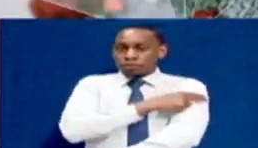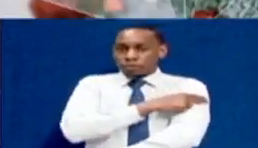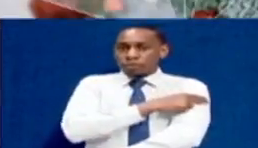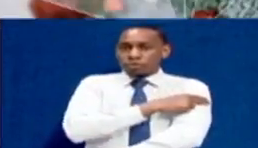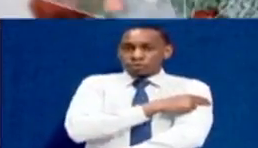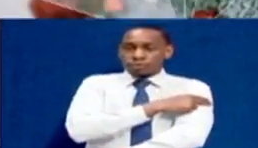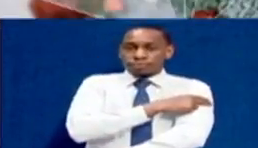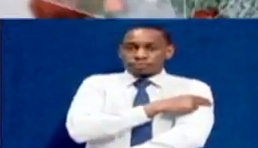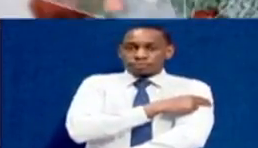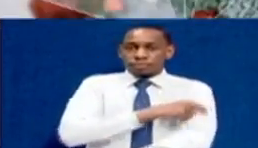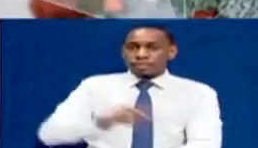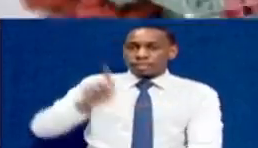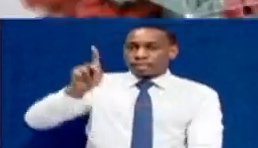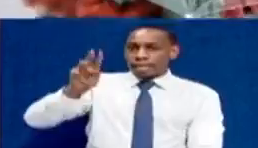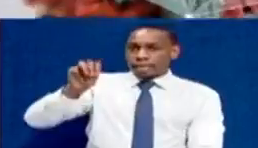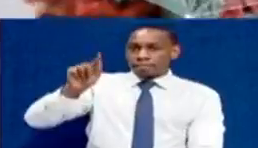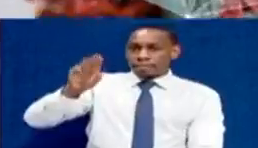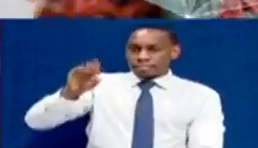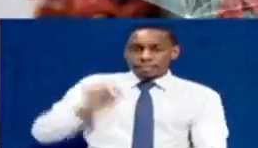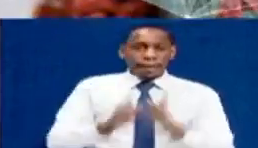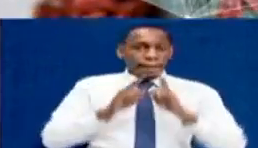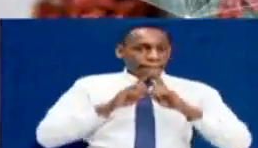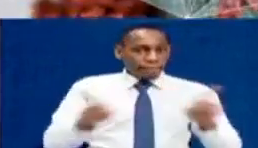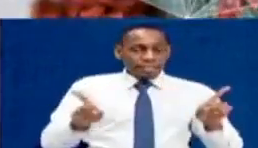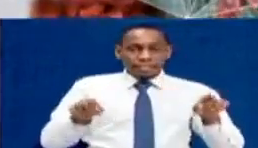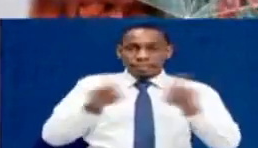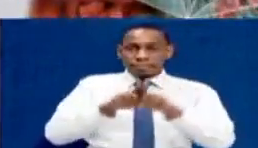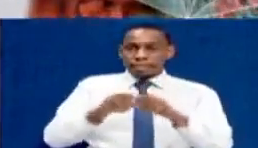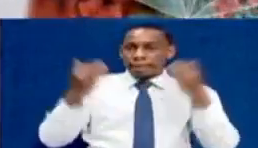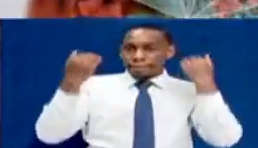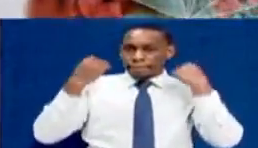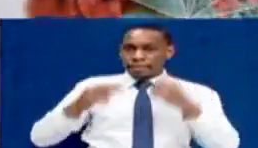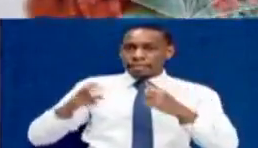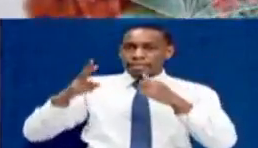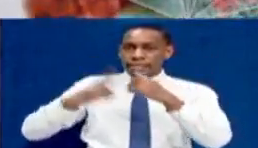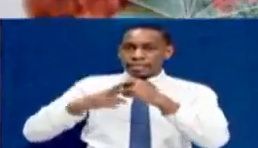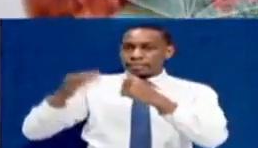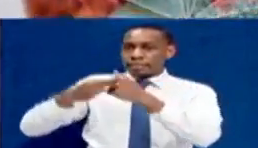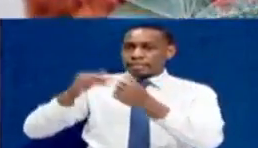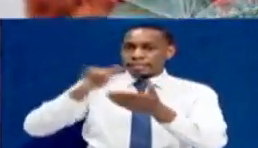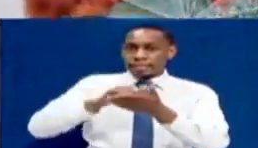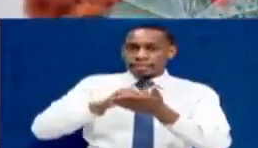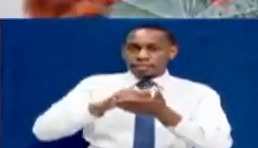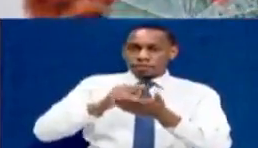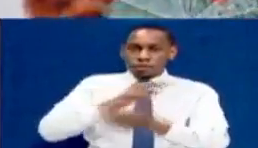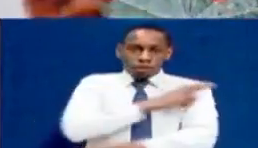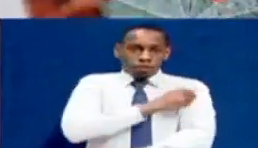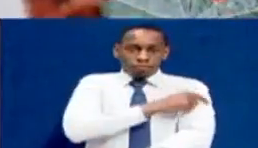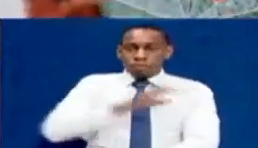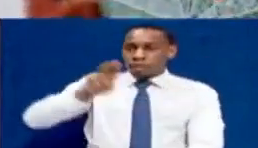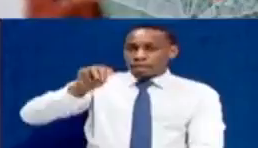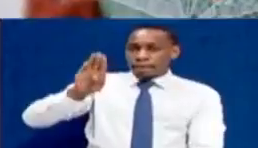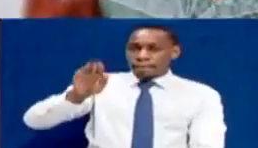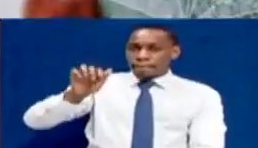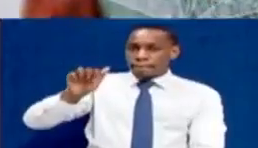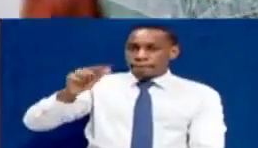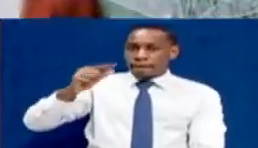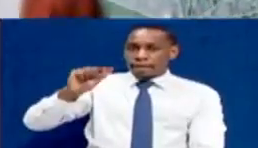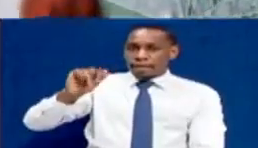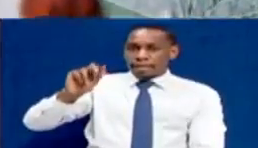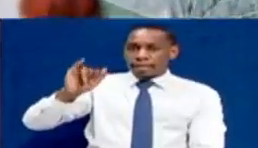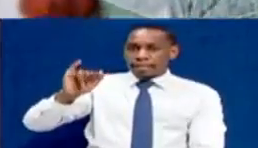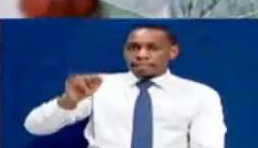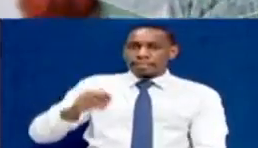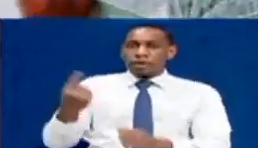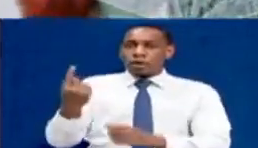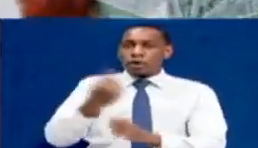cha mafunzo ya afya KMTC. Hata hivyo, kati ya vitanda 78 ambavyo vitakuwa katika hospitali ya Mbagathi, ni 17